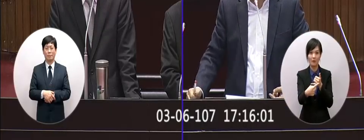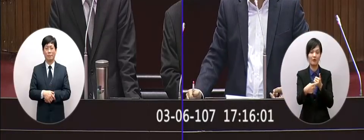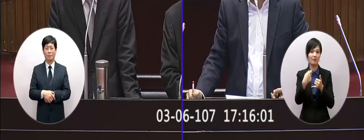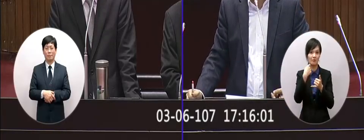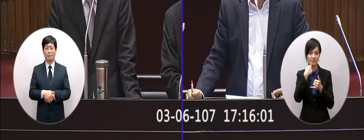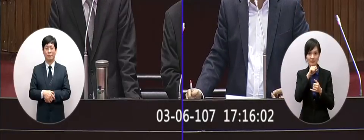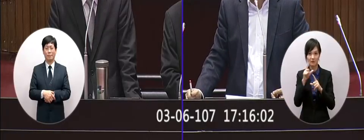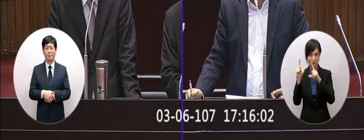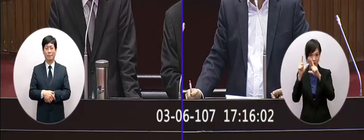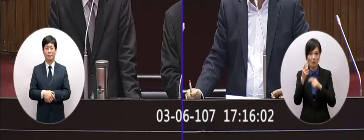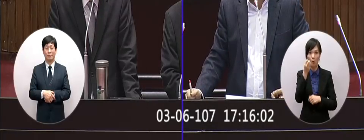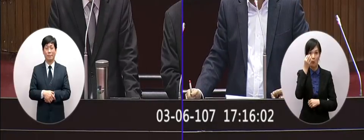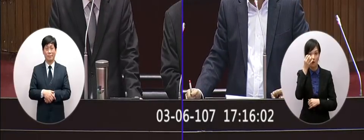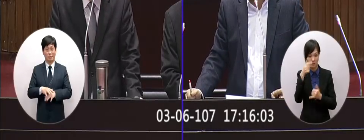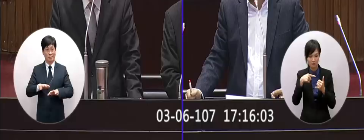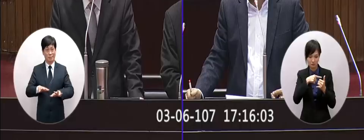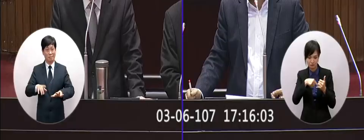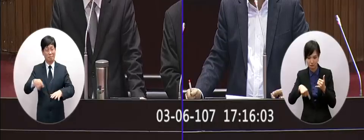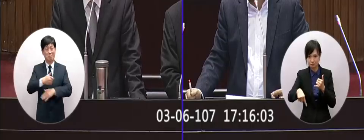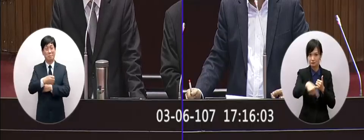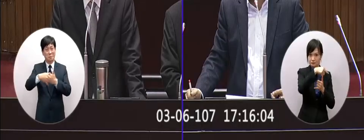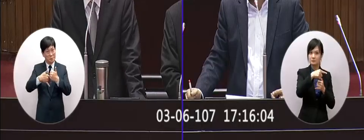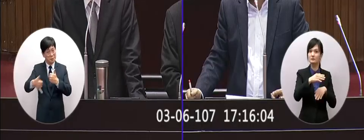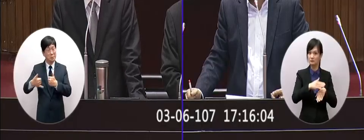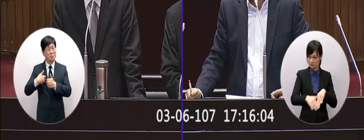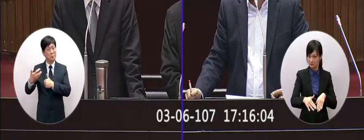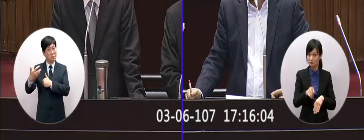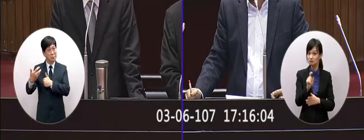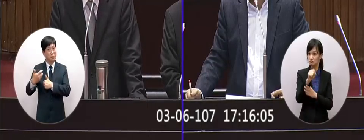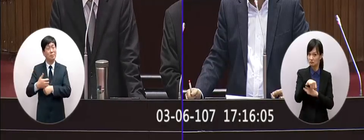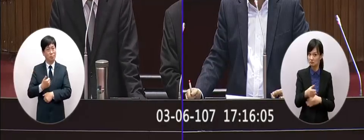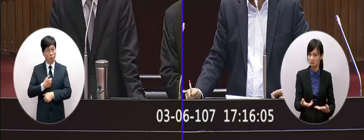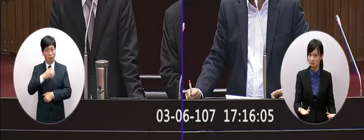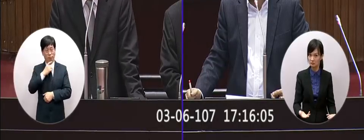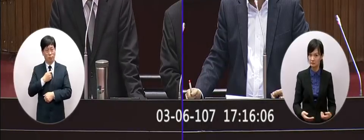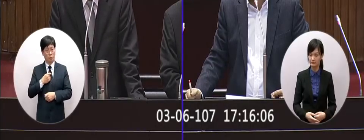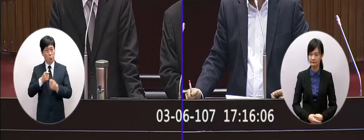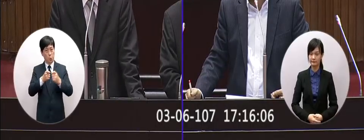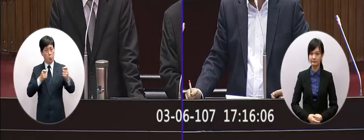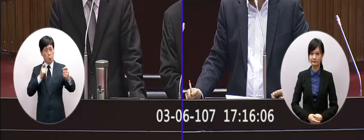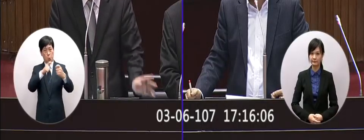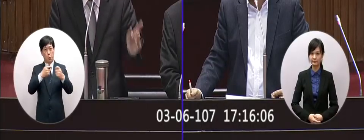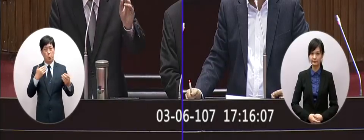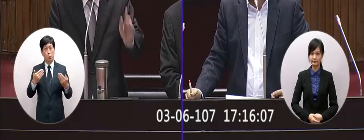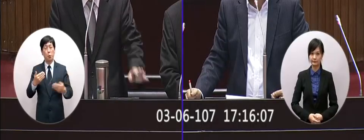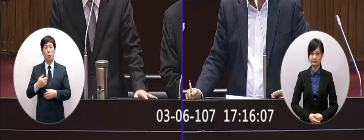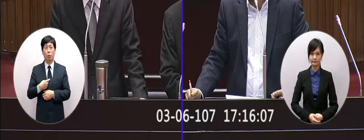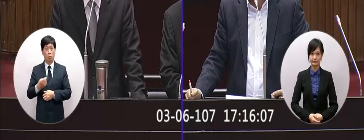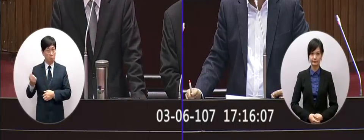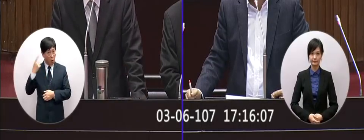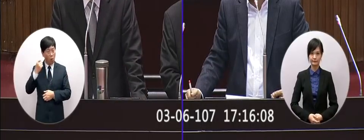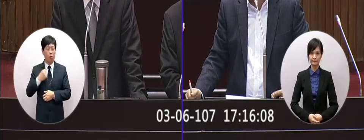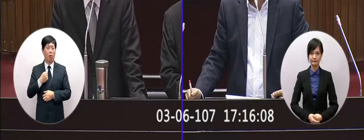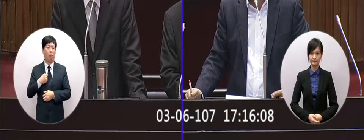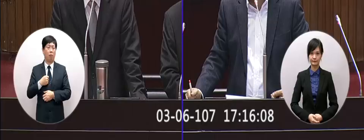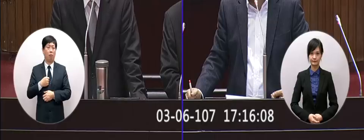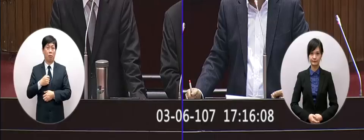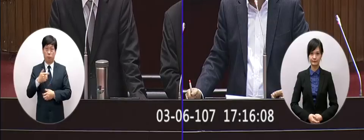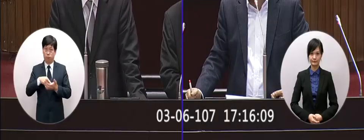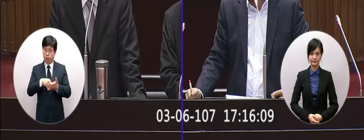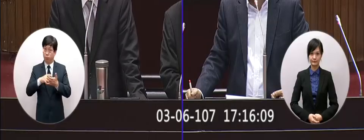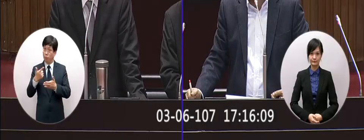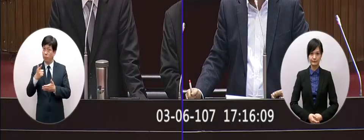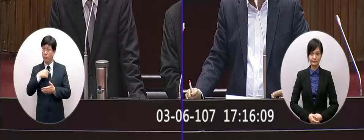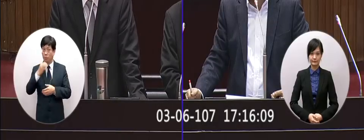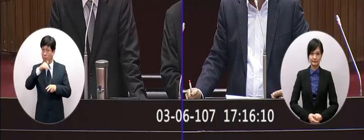同不？ 是今天你庄委员的咨询是。真有前瞻性啦、啊！哦，我嘛听出你的意思，不止近处的，不